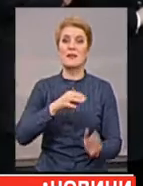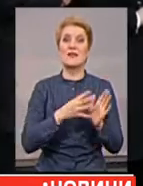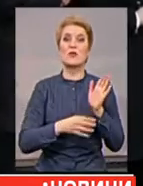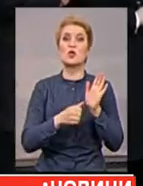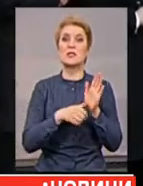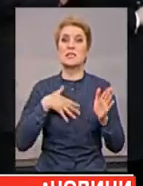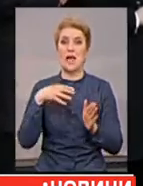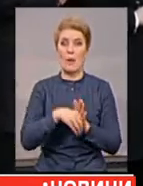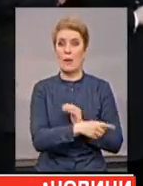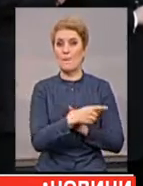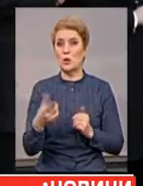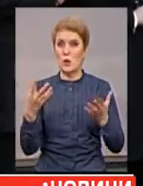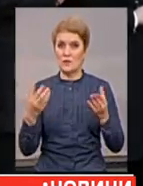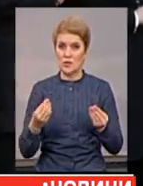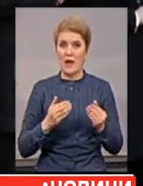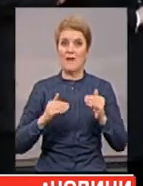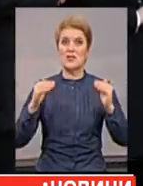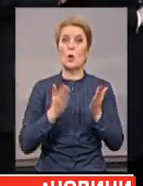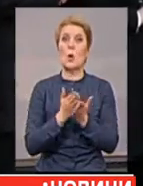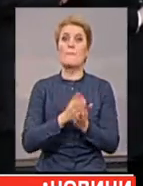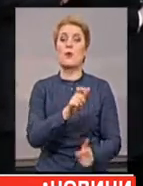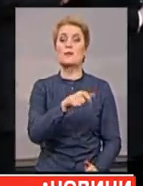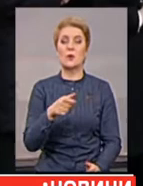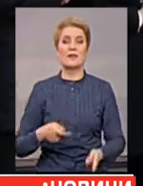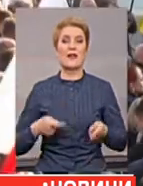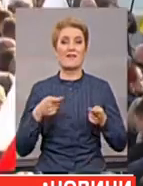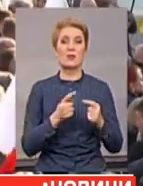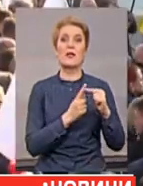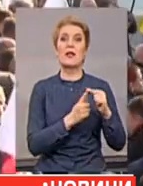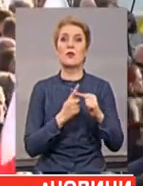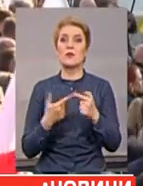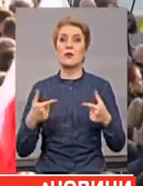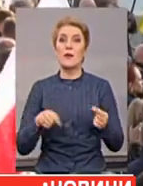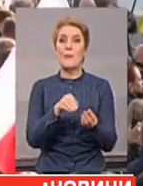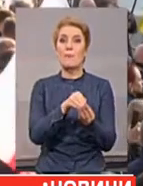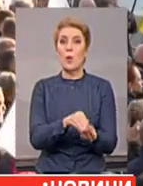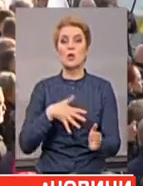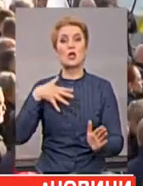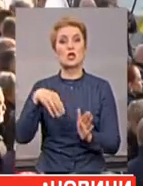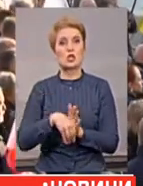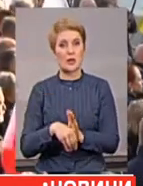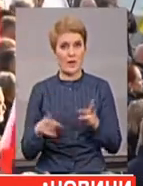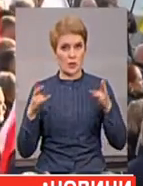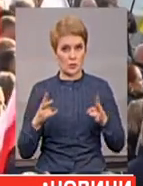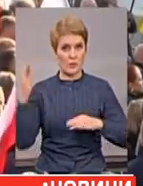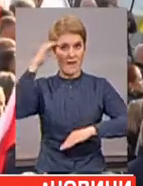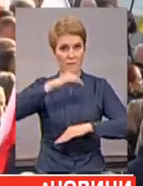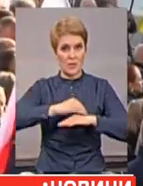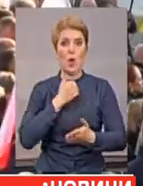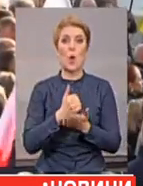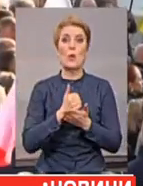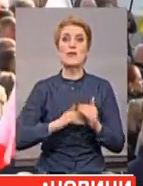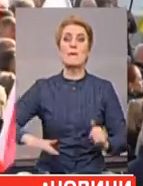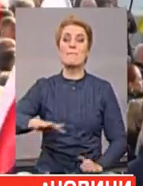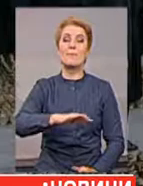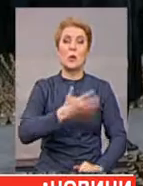дня високопосадовці на чолі з президентом Анджеєм Дудою відвідають кладовище, де поховані жертви катастрофи. Увечері ж на головній площі Варшави